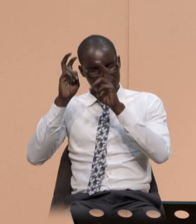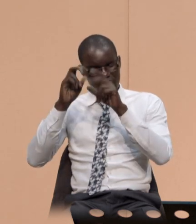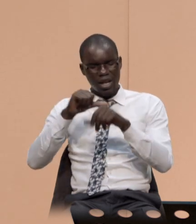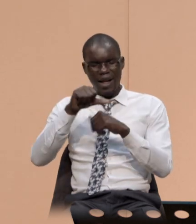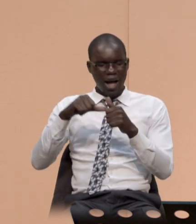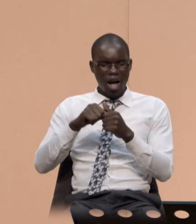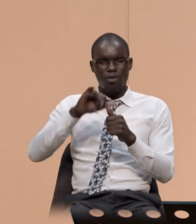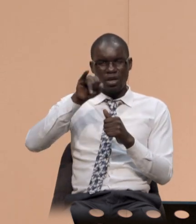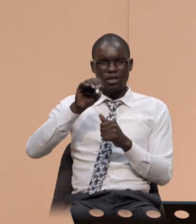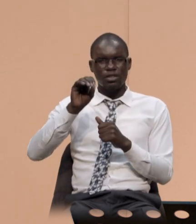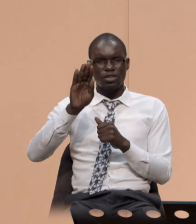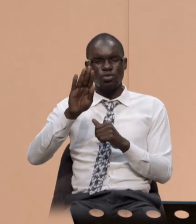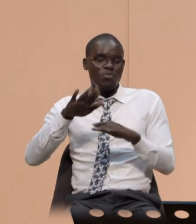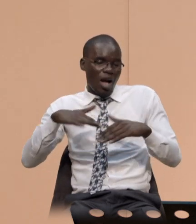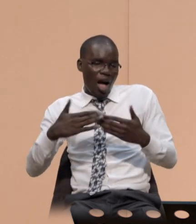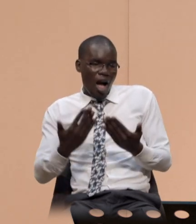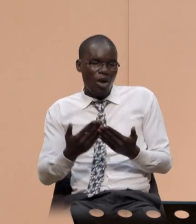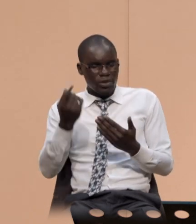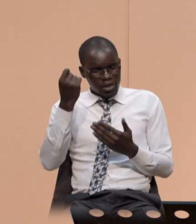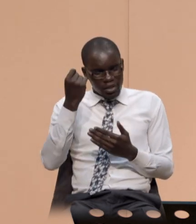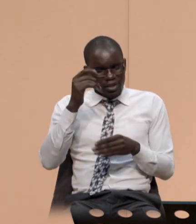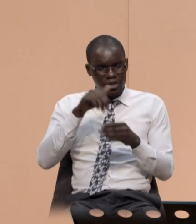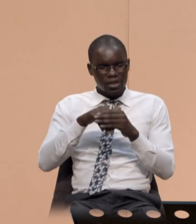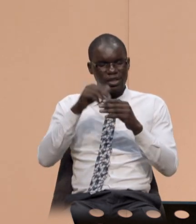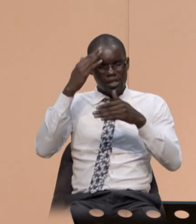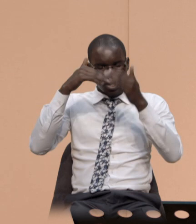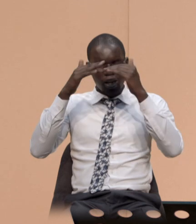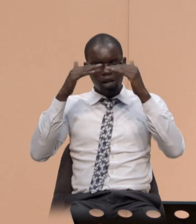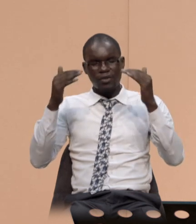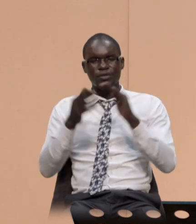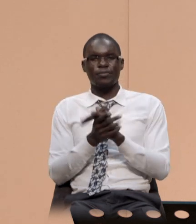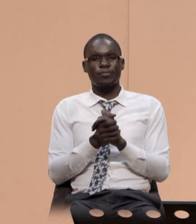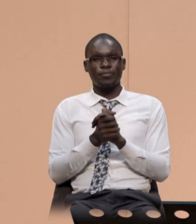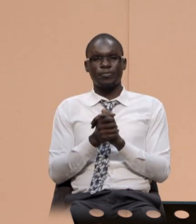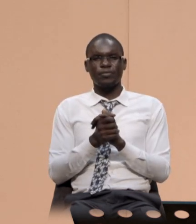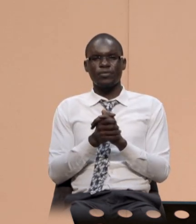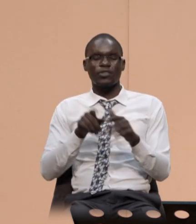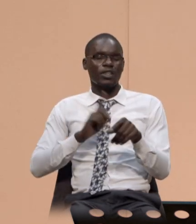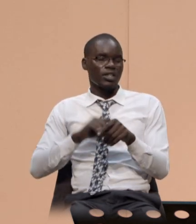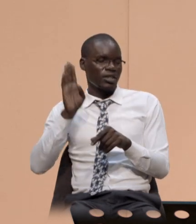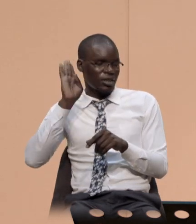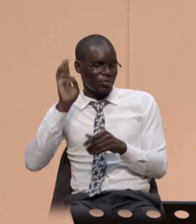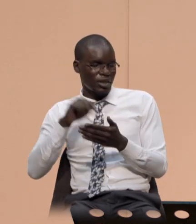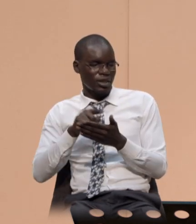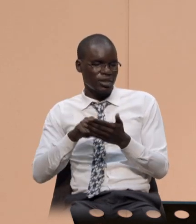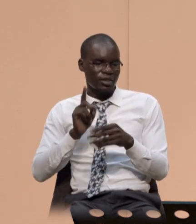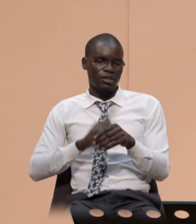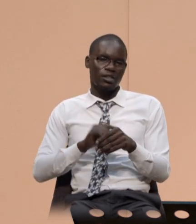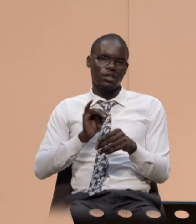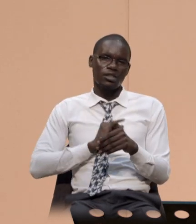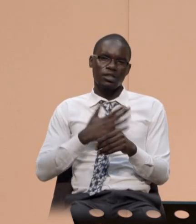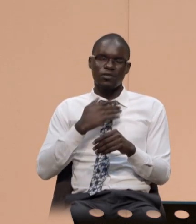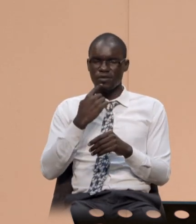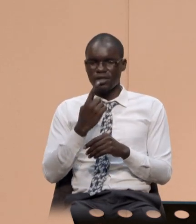juu ya Ayubu jinsi anaeleweka binguni. Watumishi wa Bwana, unaponisikiza wakati huu, nataka